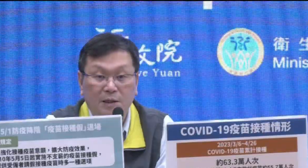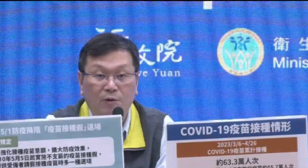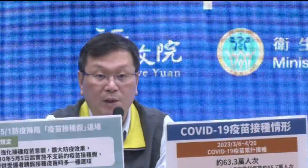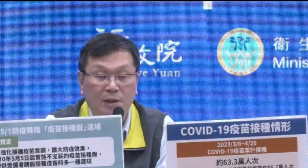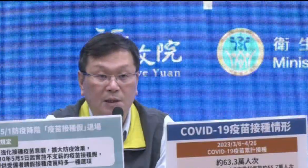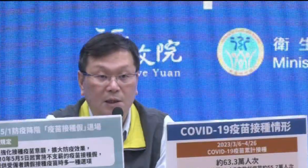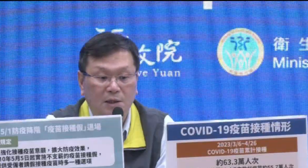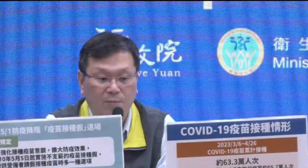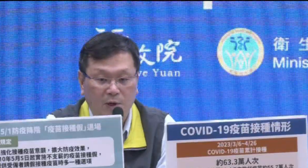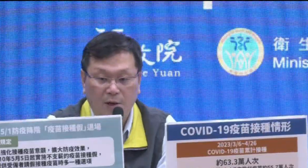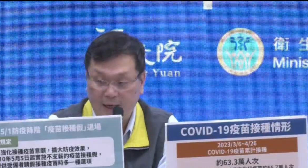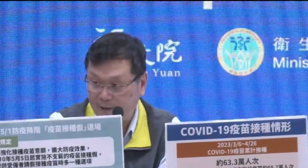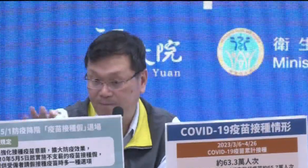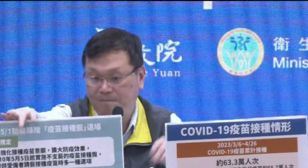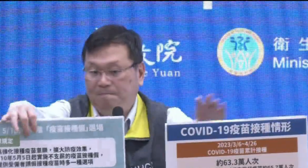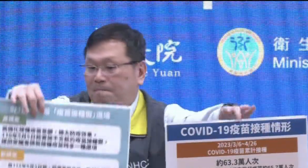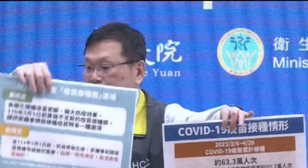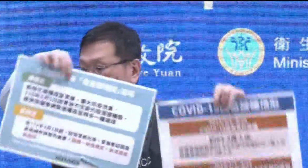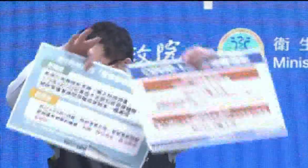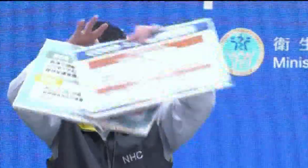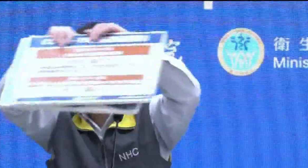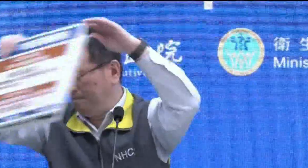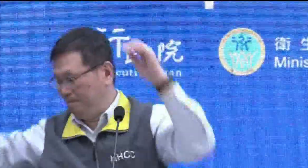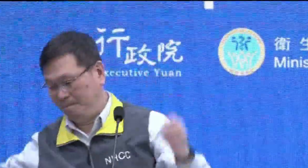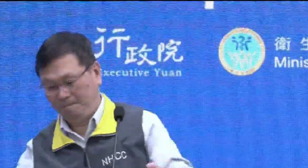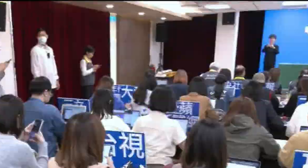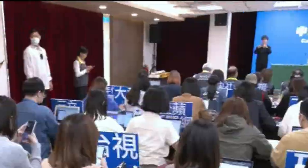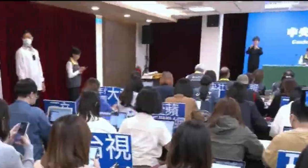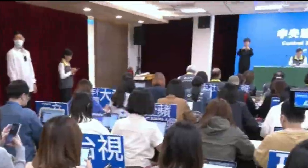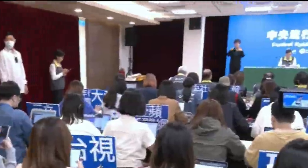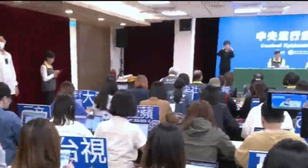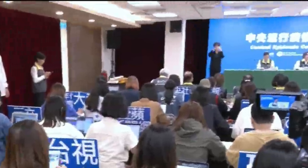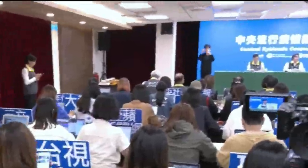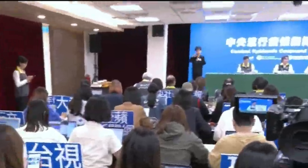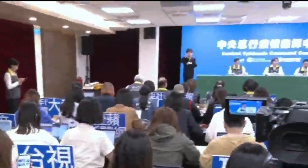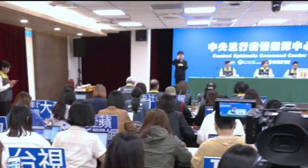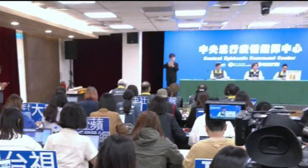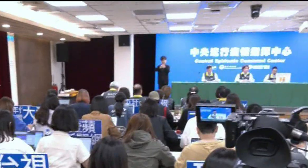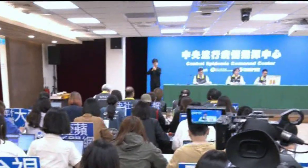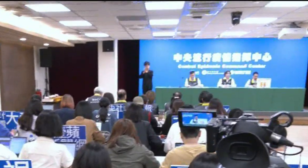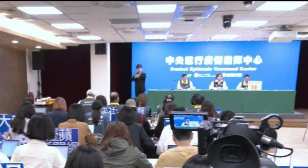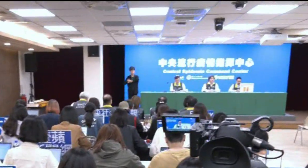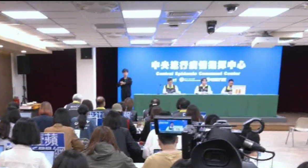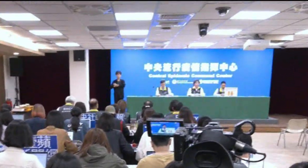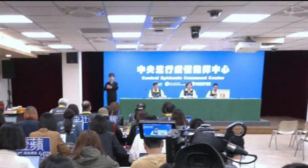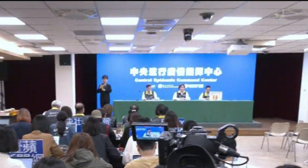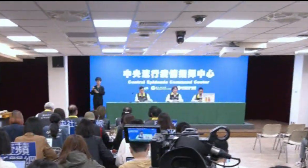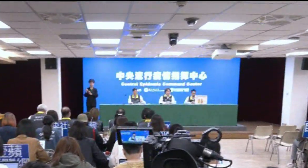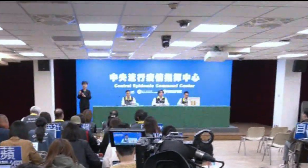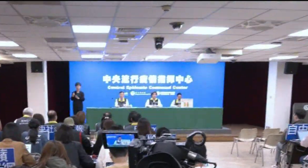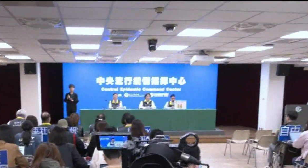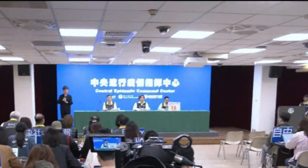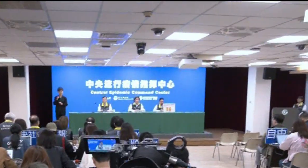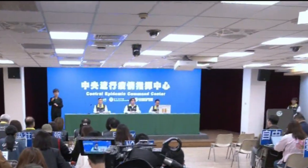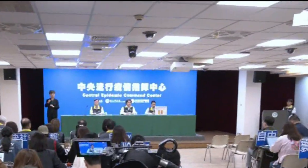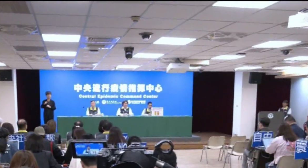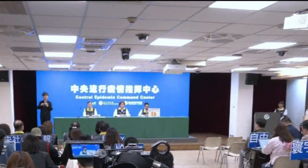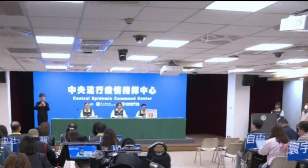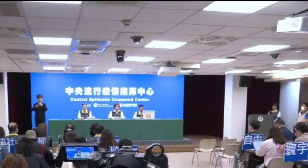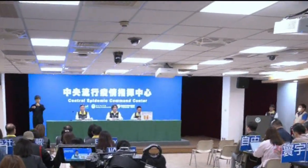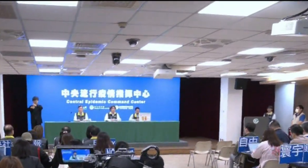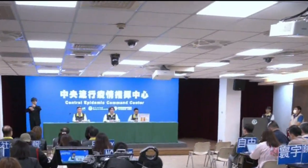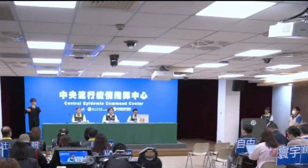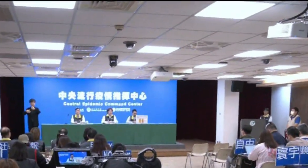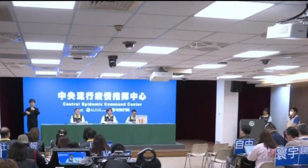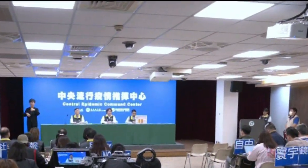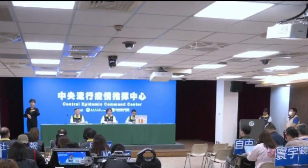近6000人同时收看。网友们留言感谢防疫团队，成立到4月27号，1194个日子，960场记